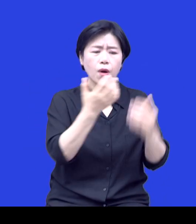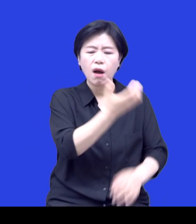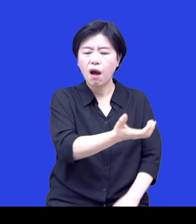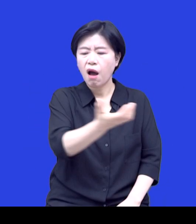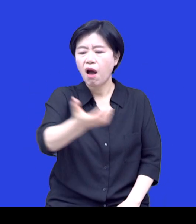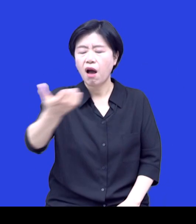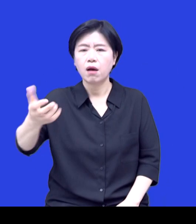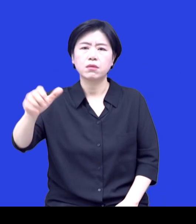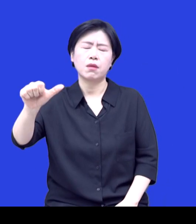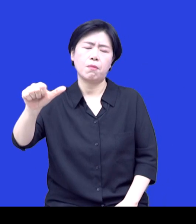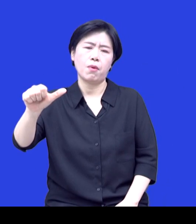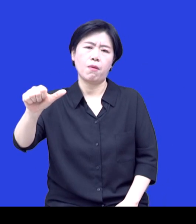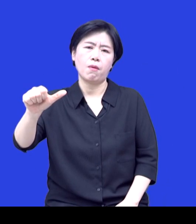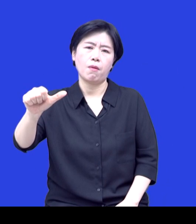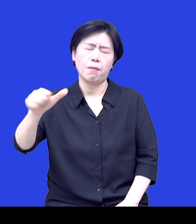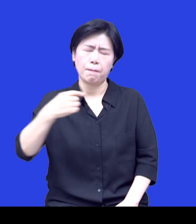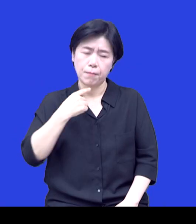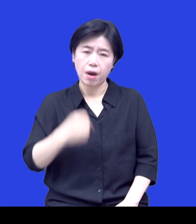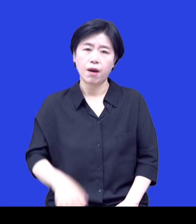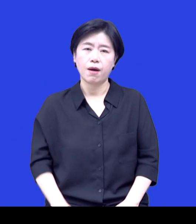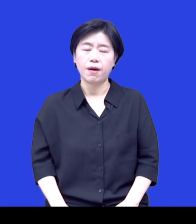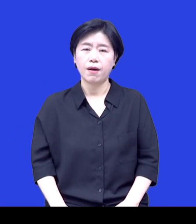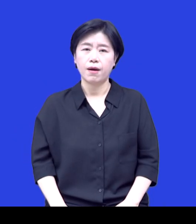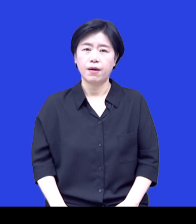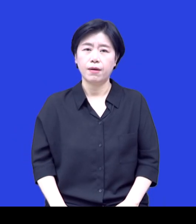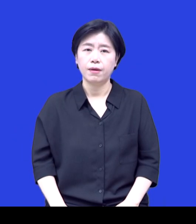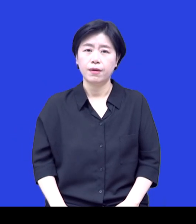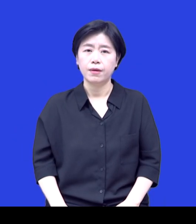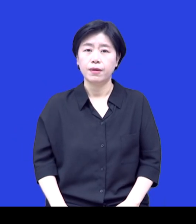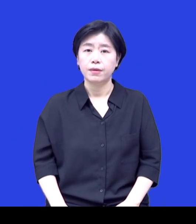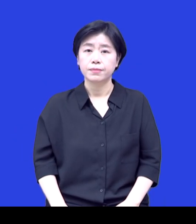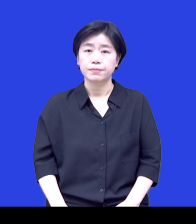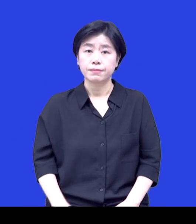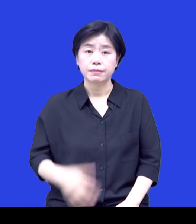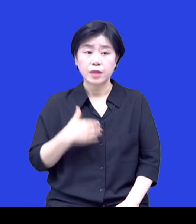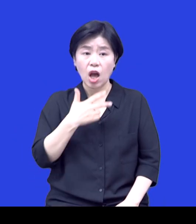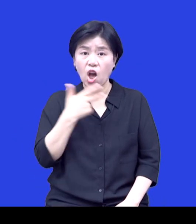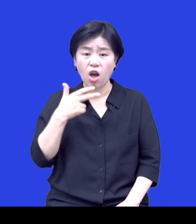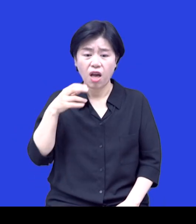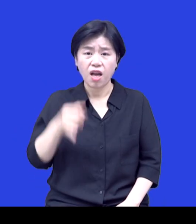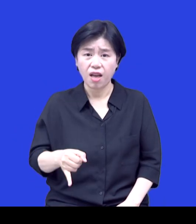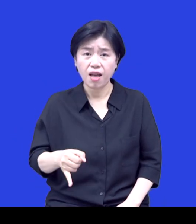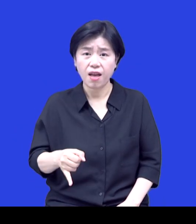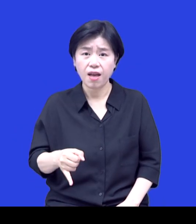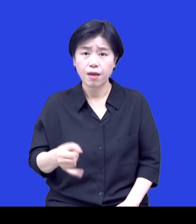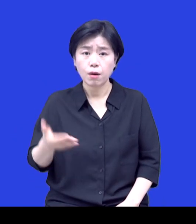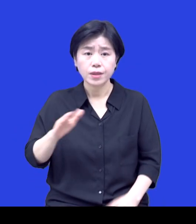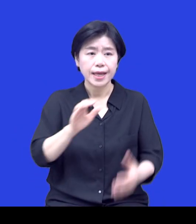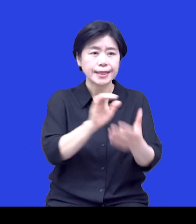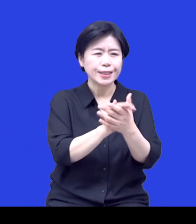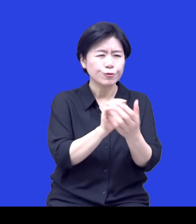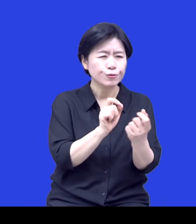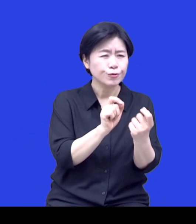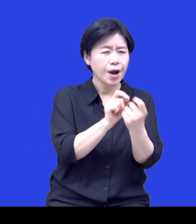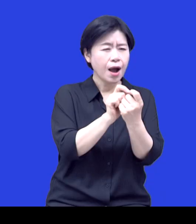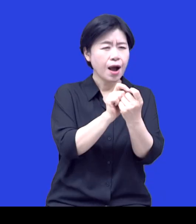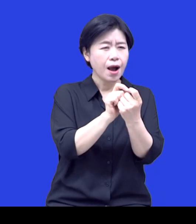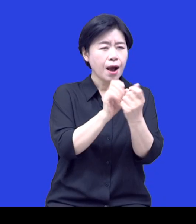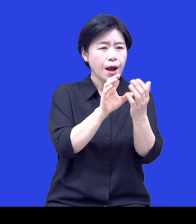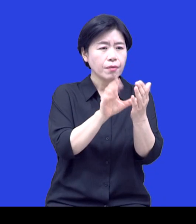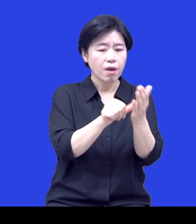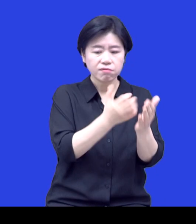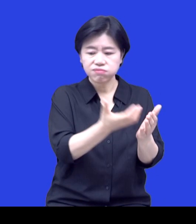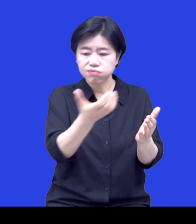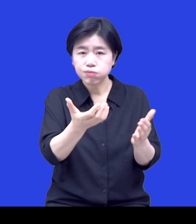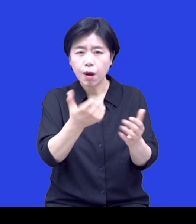어려우니까 이 동네에서 저 동네로 가고 가는 곳마다 그러니까 영어도 안 되는데 친구 사귀만 하면 또 옮기고 힘들죠.